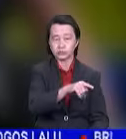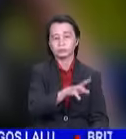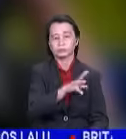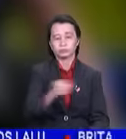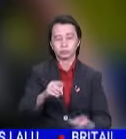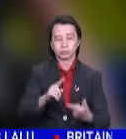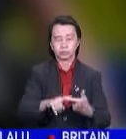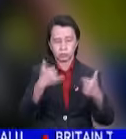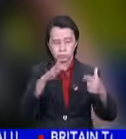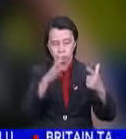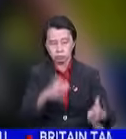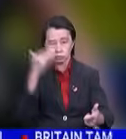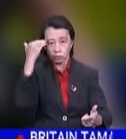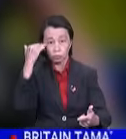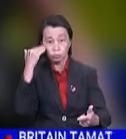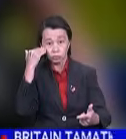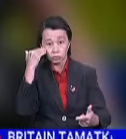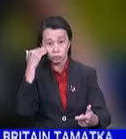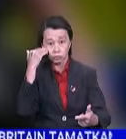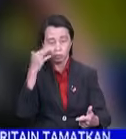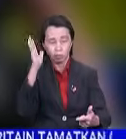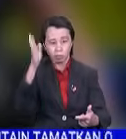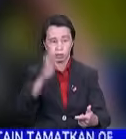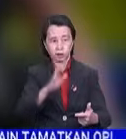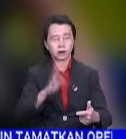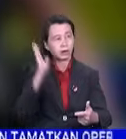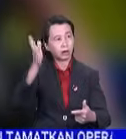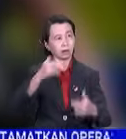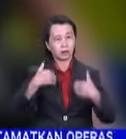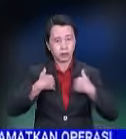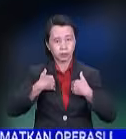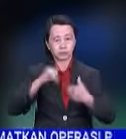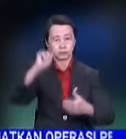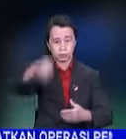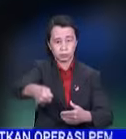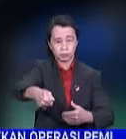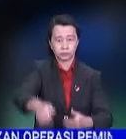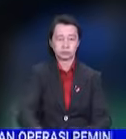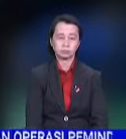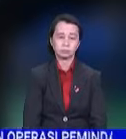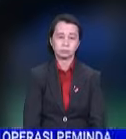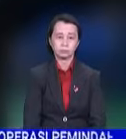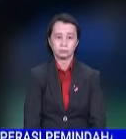dan atlet Korea Jung Sun Joon Eyang dijadwal GlodokShop